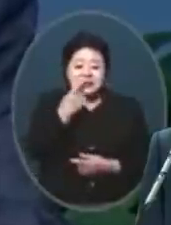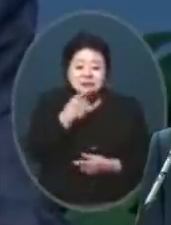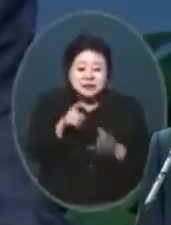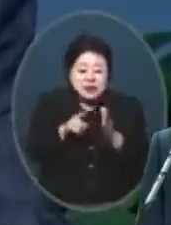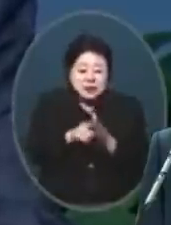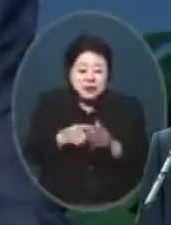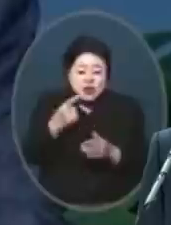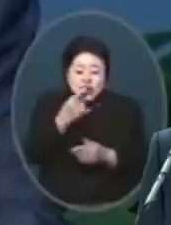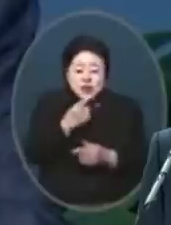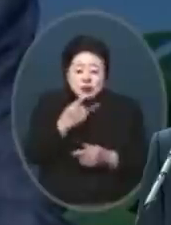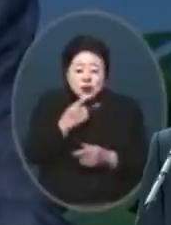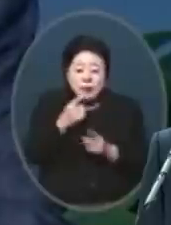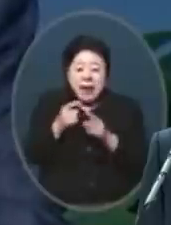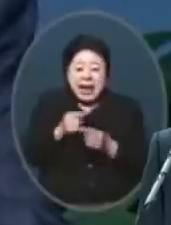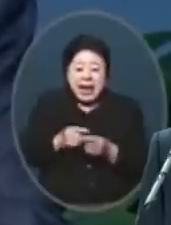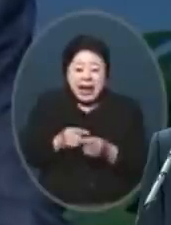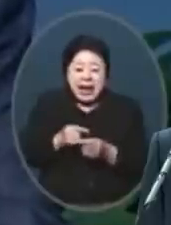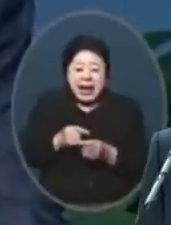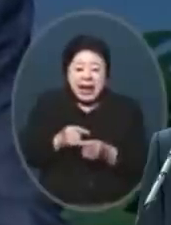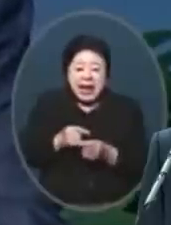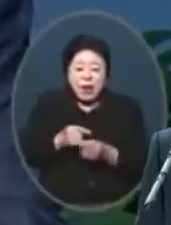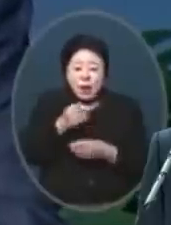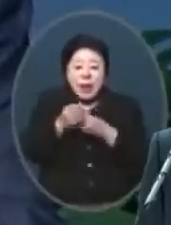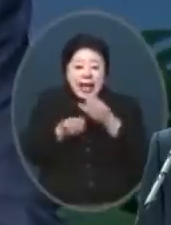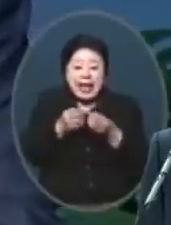믿음으로 입을 말하면